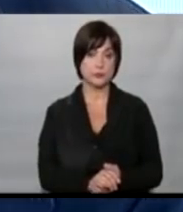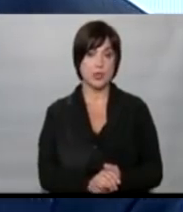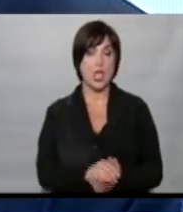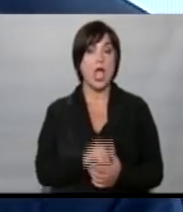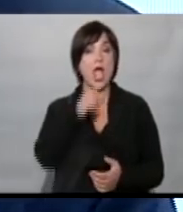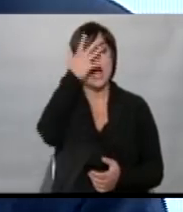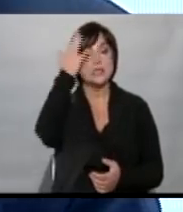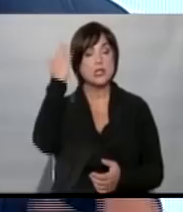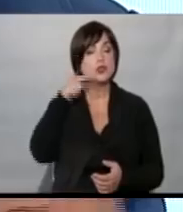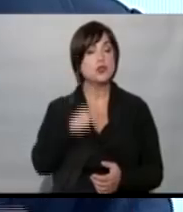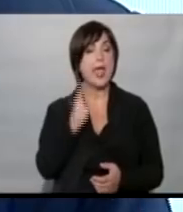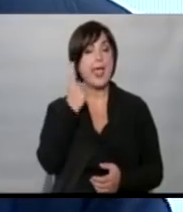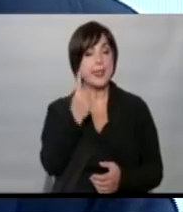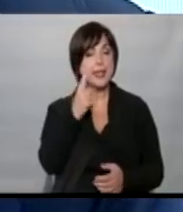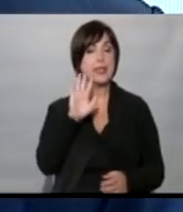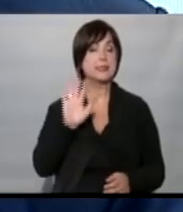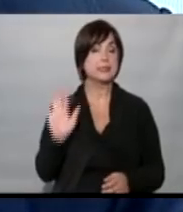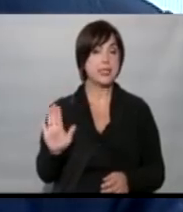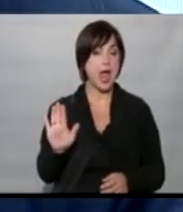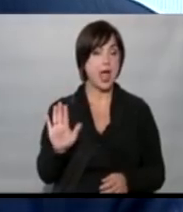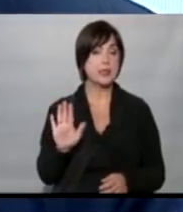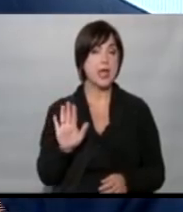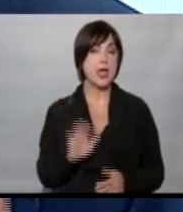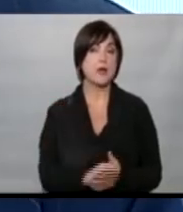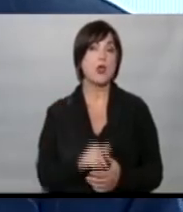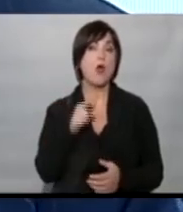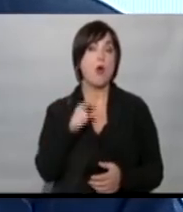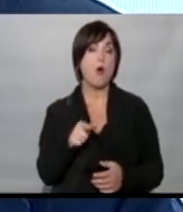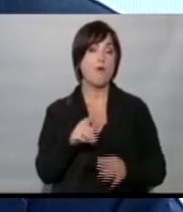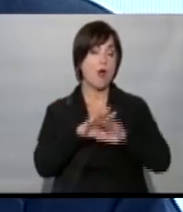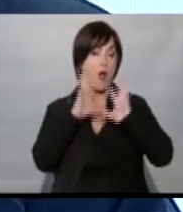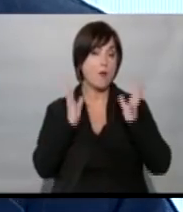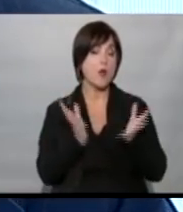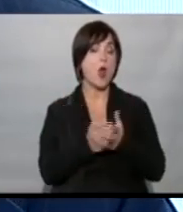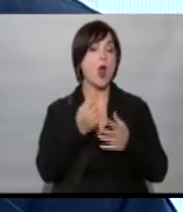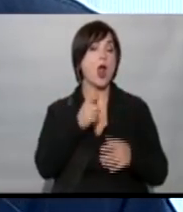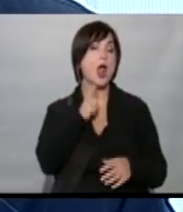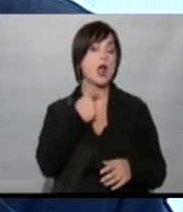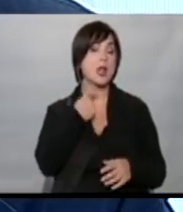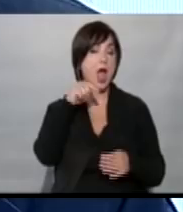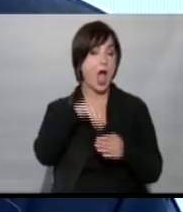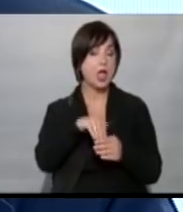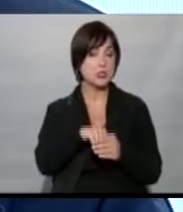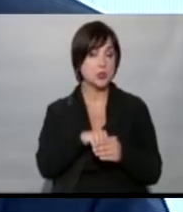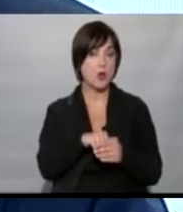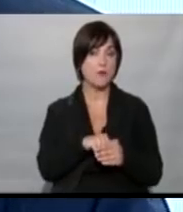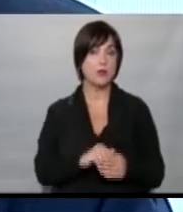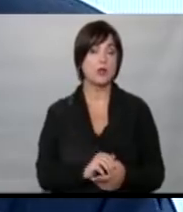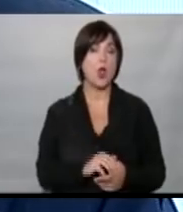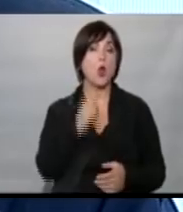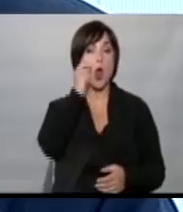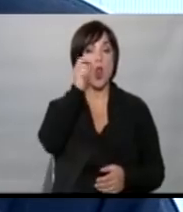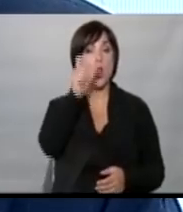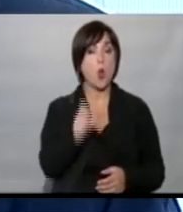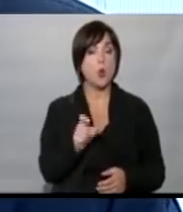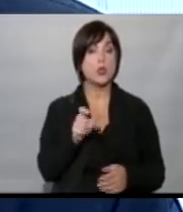загрижува тоа што едната страна, значи тој квантитум од гласови кои луѓето